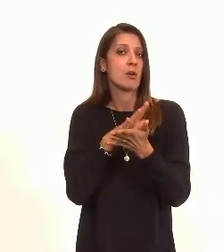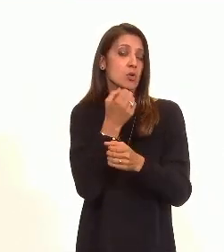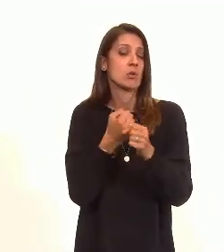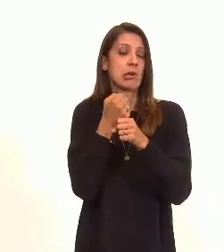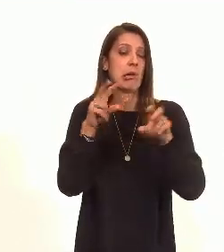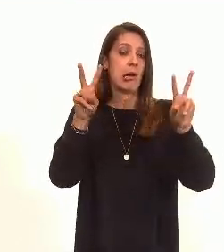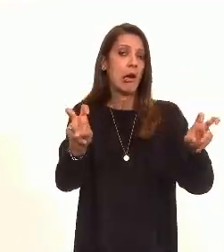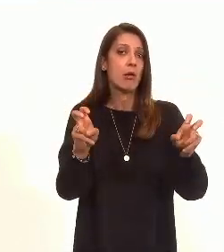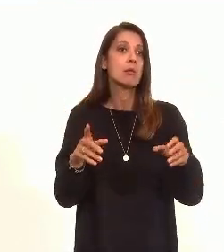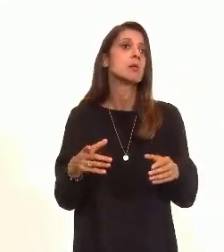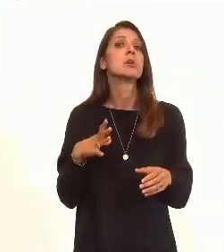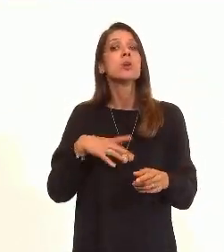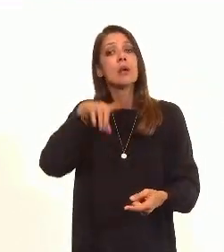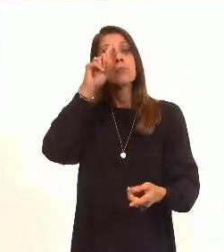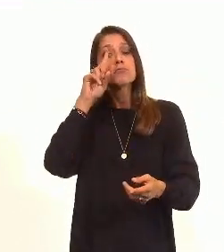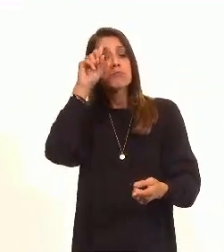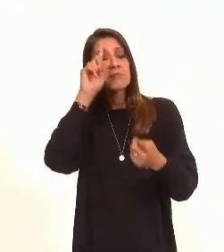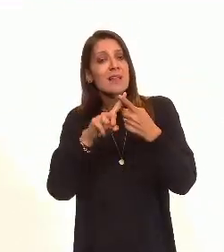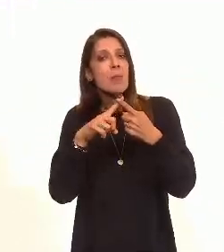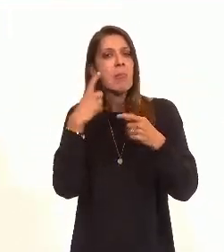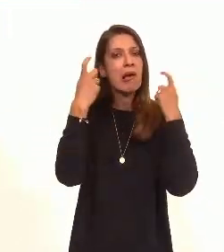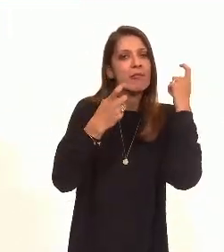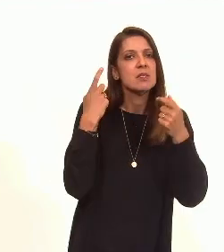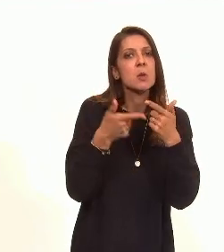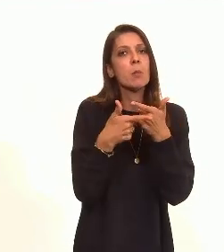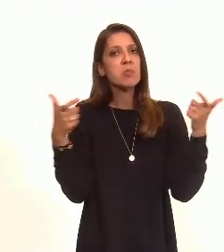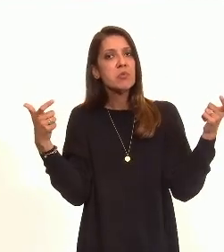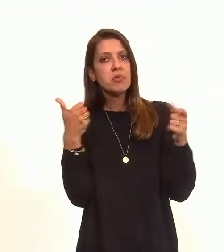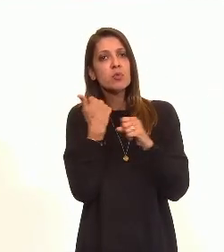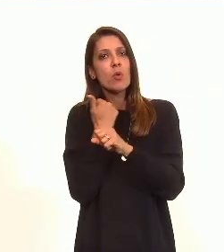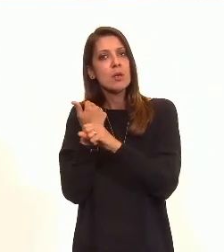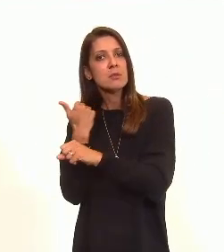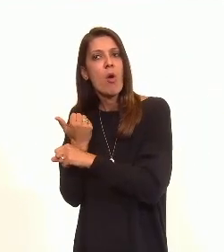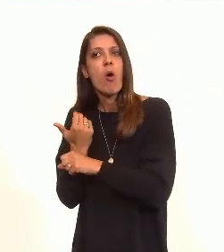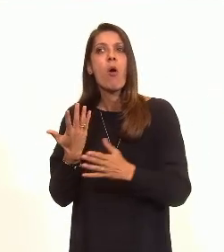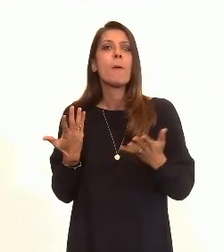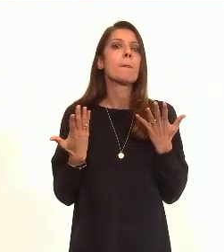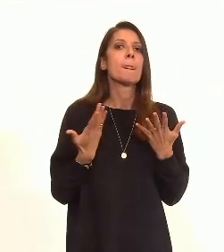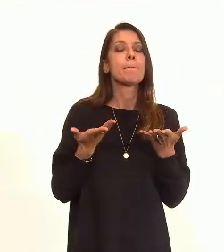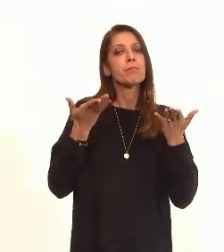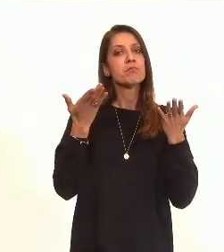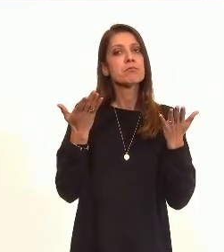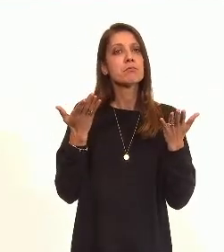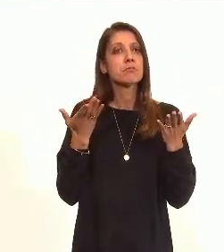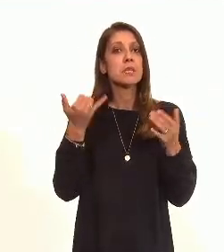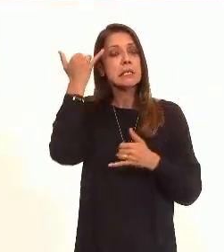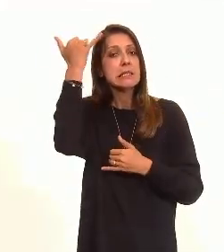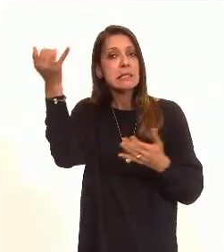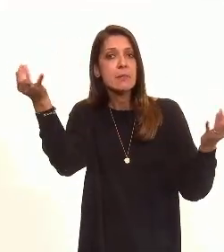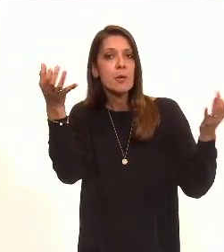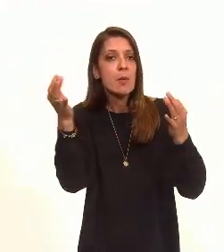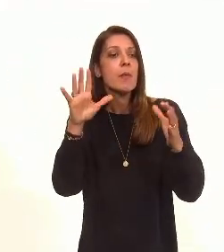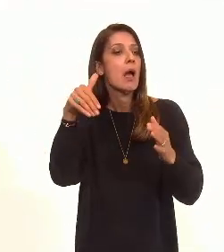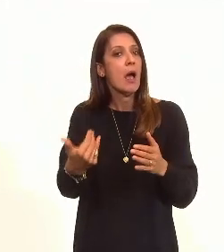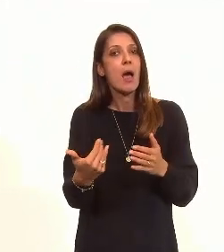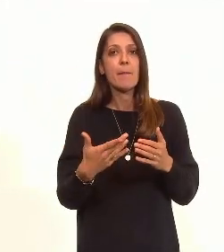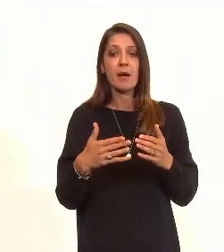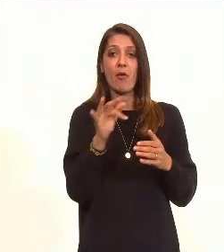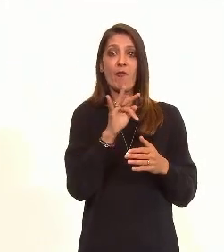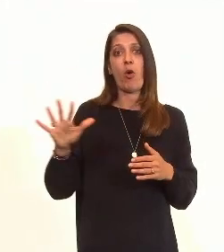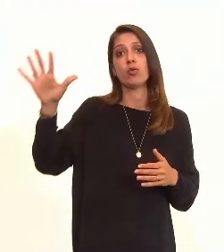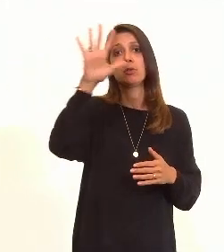régional, où il y a des thématiques de réflexion annuelles qui sont engagées, décidées, où les idées sont remontées. Puis au niveau national, où maintenant il y a